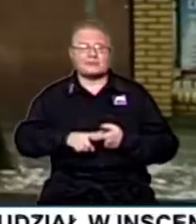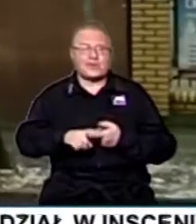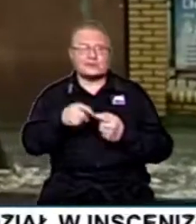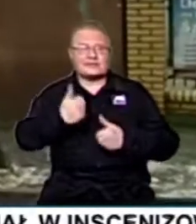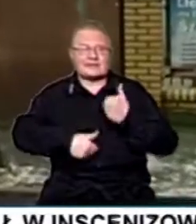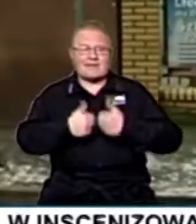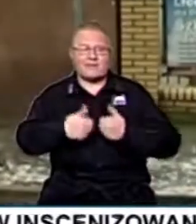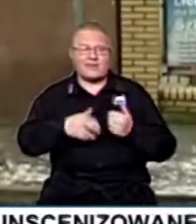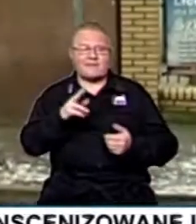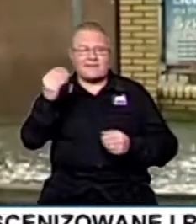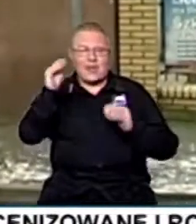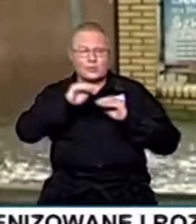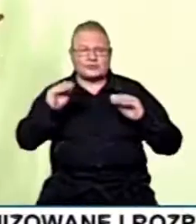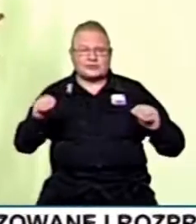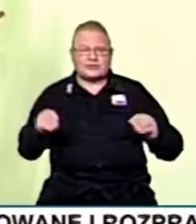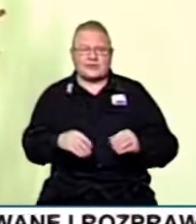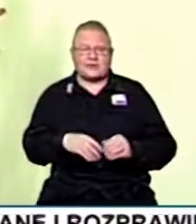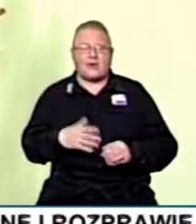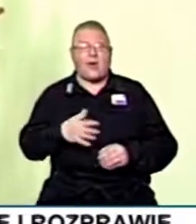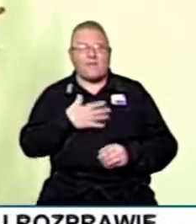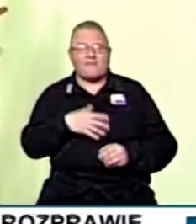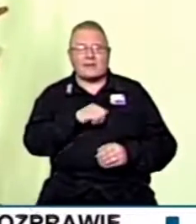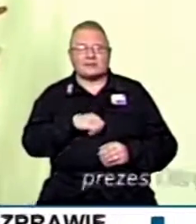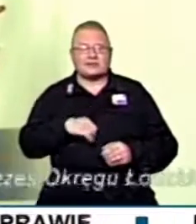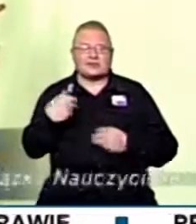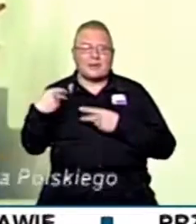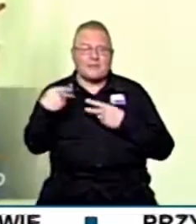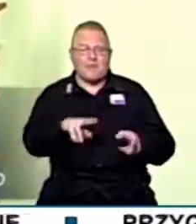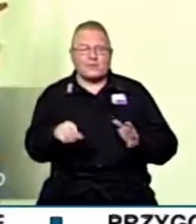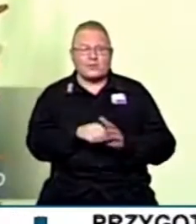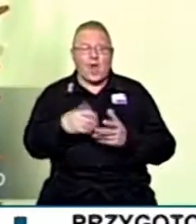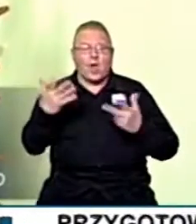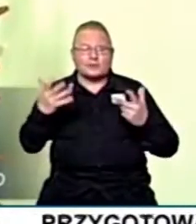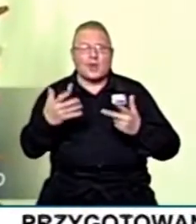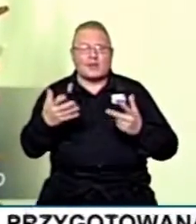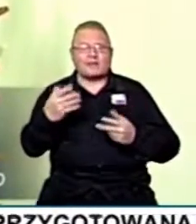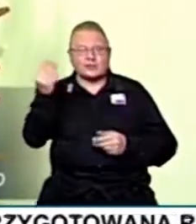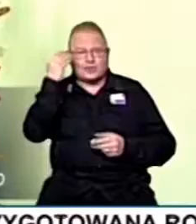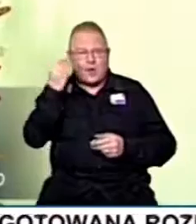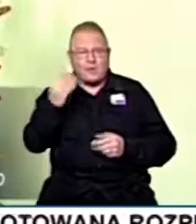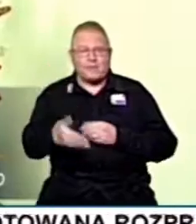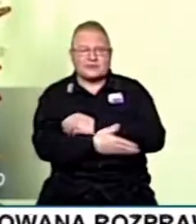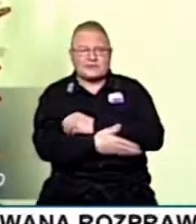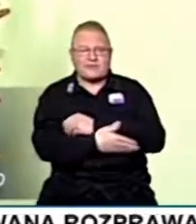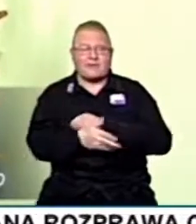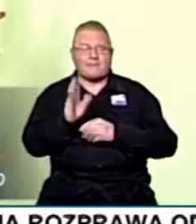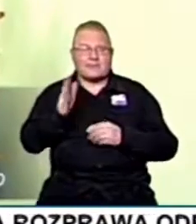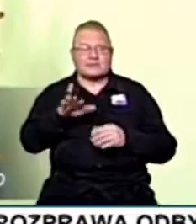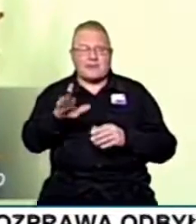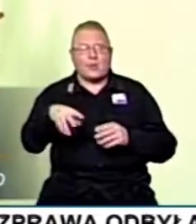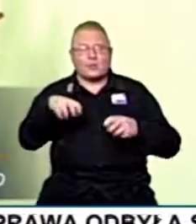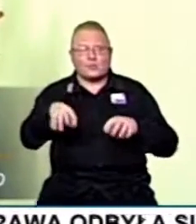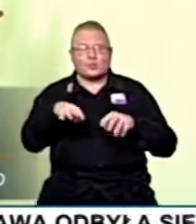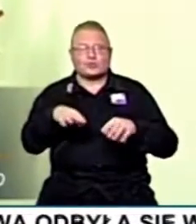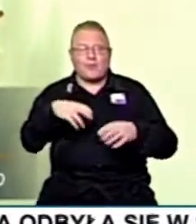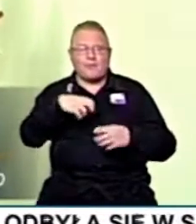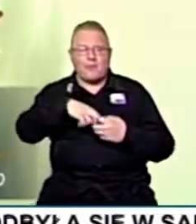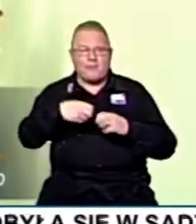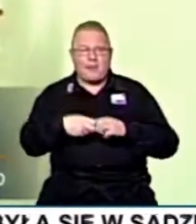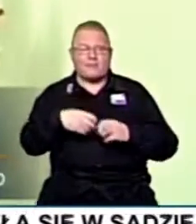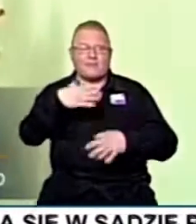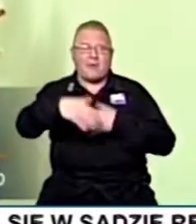związki zawodowe nauczycieli. Obawiamy się, że powrót do 8-letniej szkoły podstawowej spowoduje wiele problemów, spowoduje